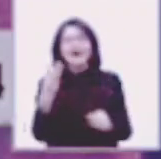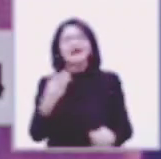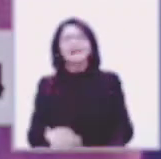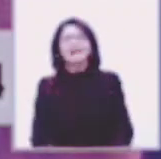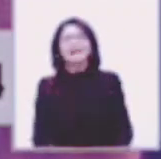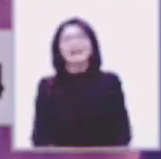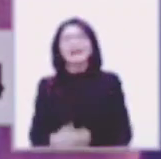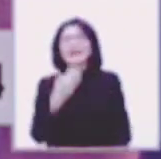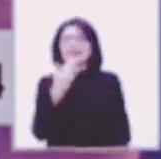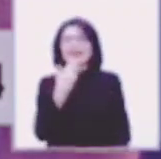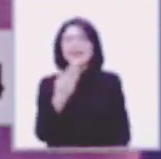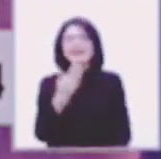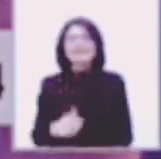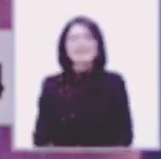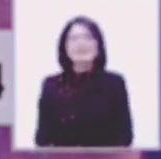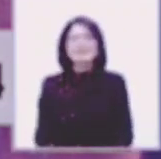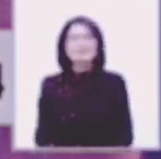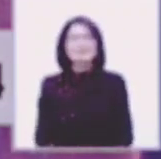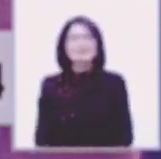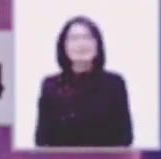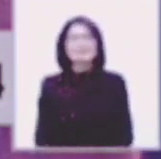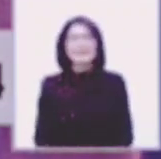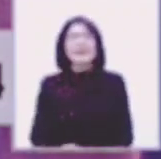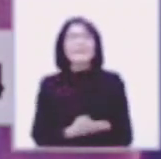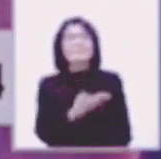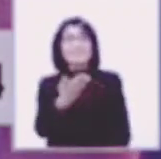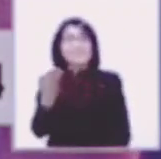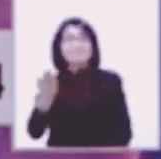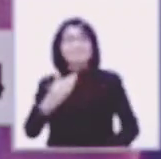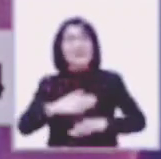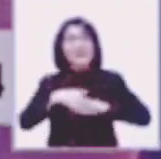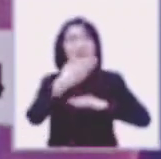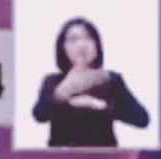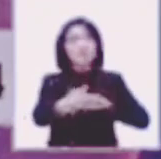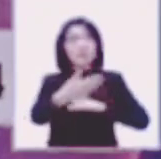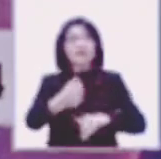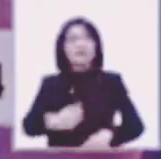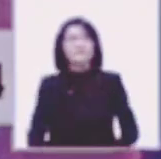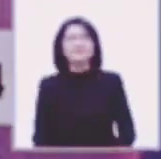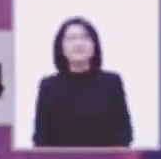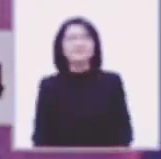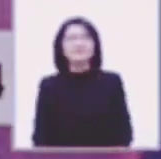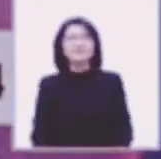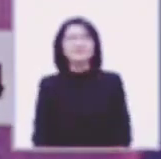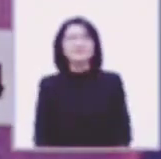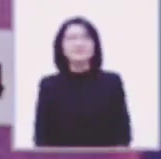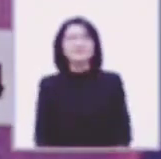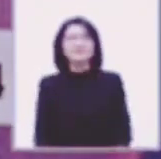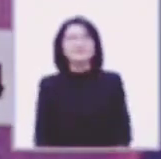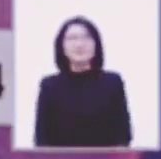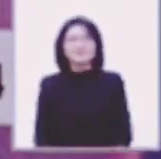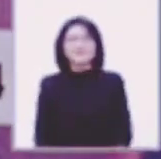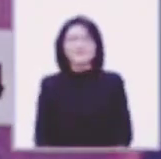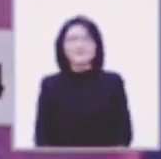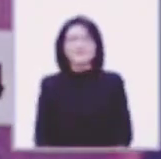kasih. Baik, Bapak Ibu, kita lanjutkan ya sesinya. Kita selesaikan dulu.